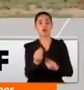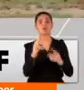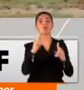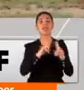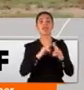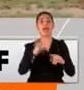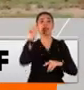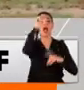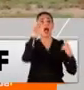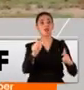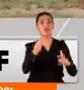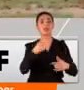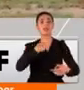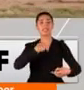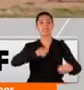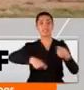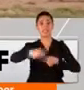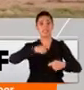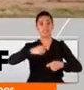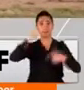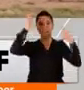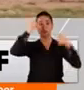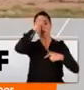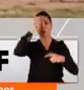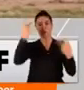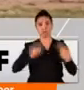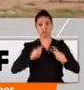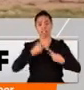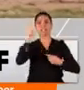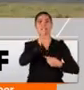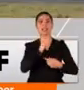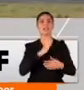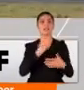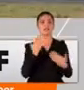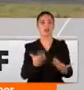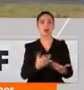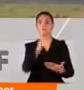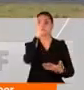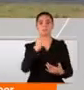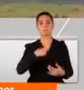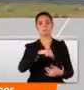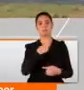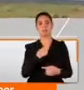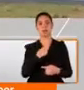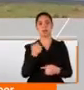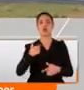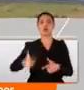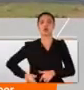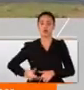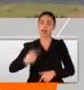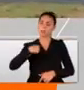Kabil Havalimanı'nın işletilmesi noktasında teklifleri var. Kime? Bize. Güvenliği diyor biz